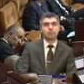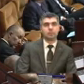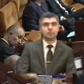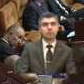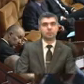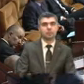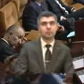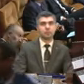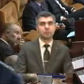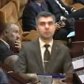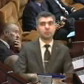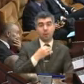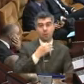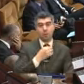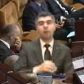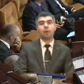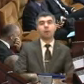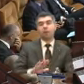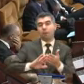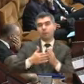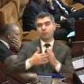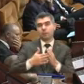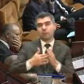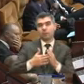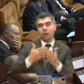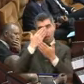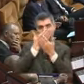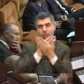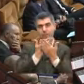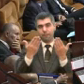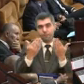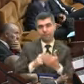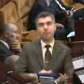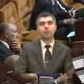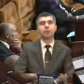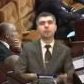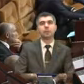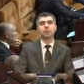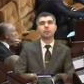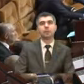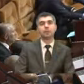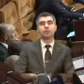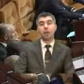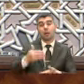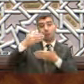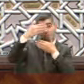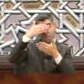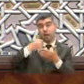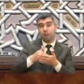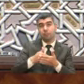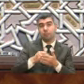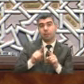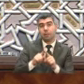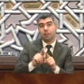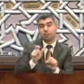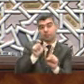أولا كما يخفى عليكم وعلى السادة والسيدات النواب المحترمين أن المملكة المغربية تولي اهتماما